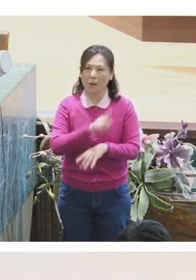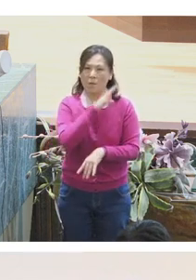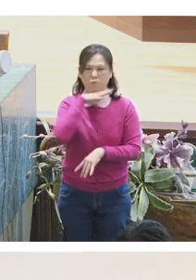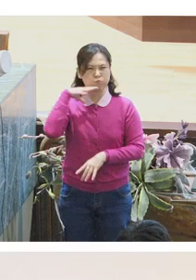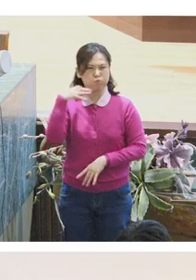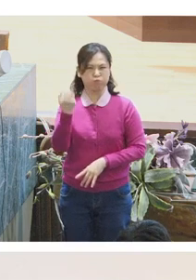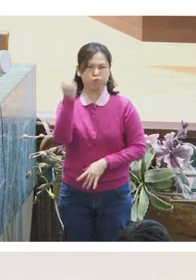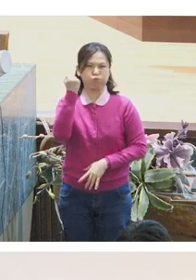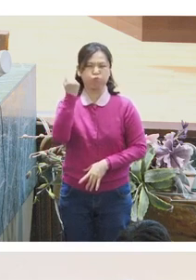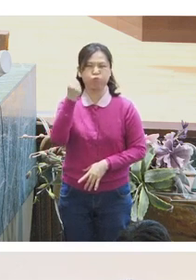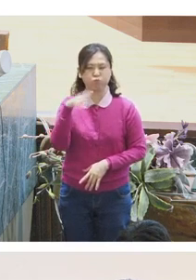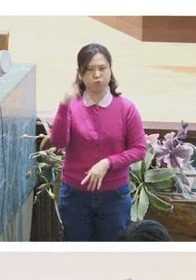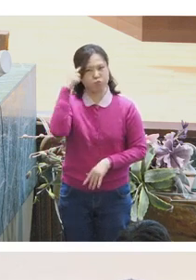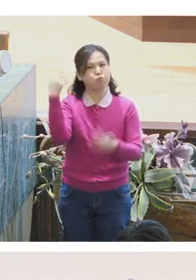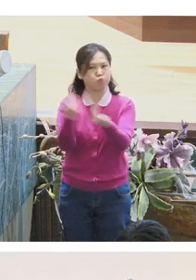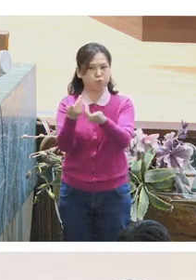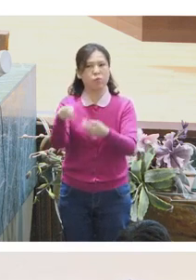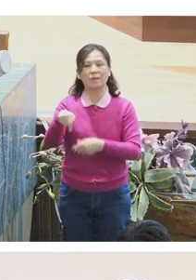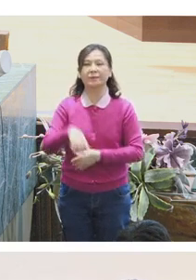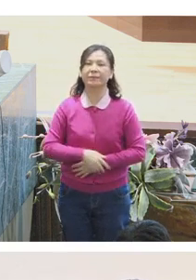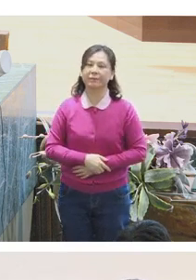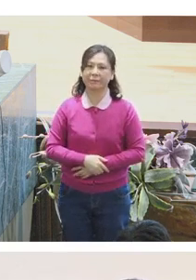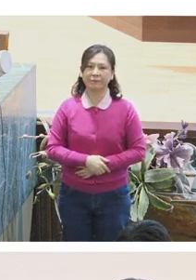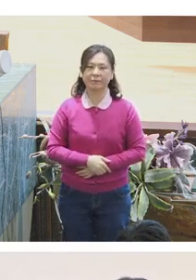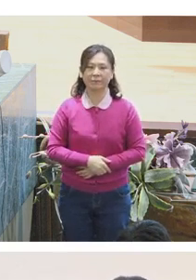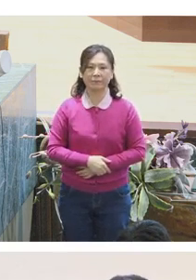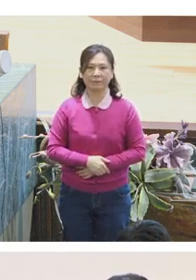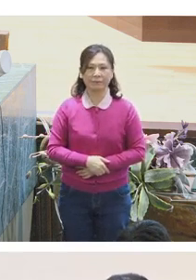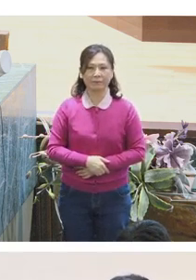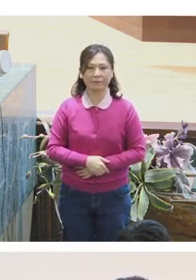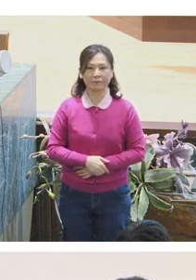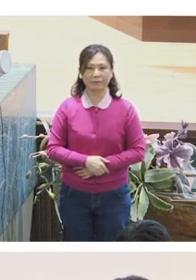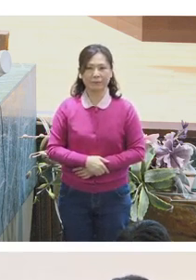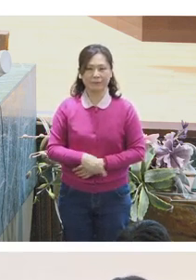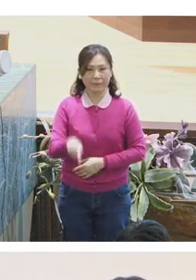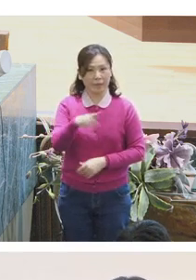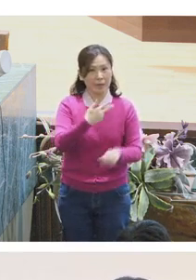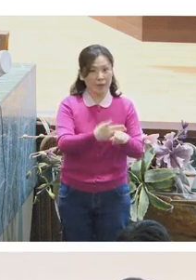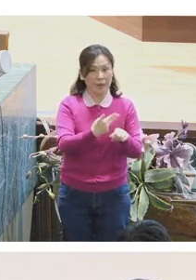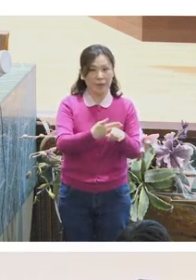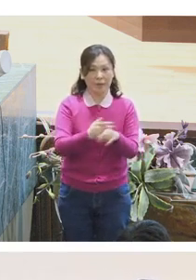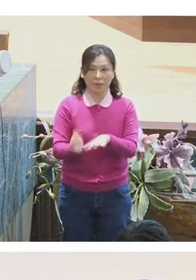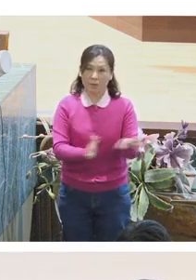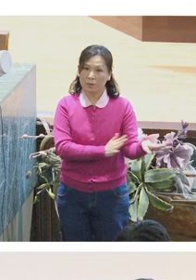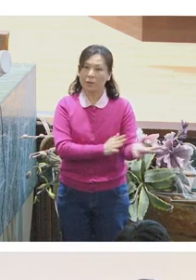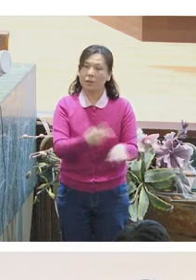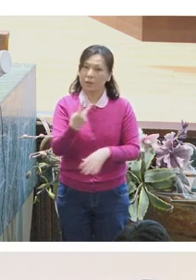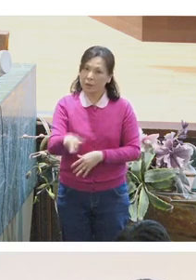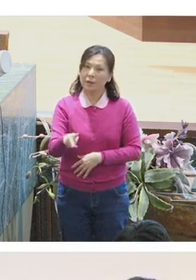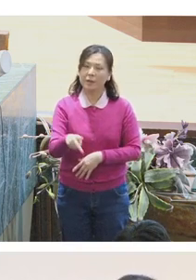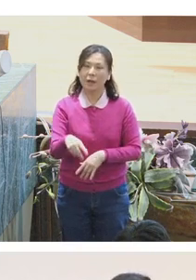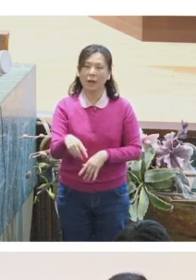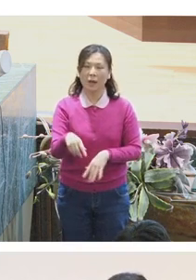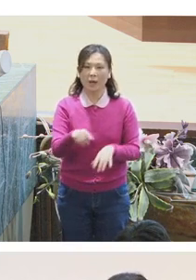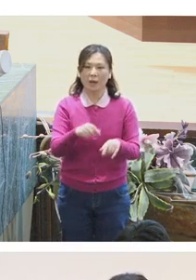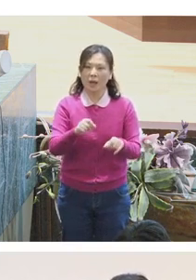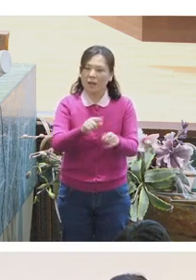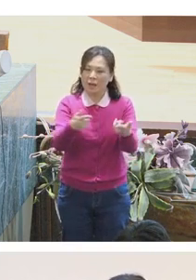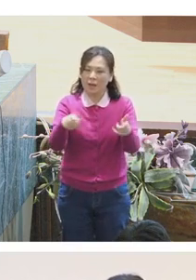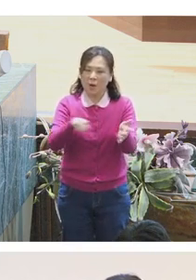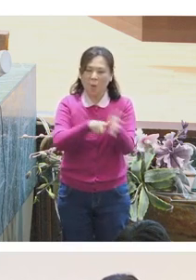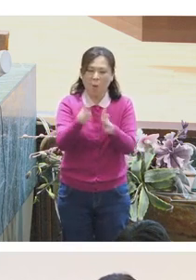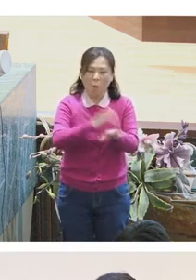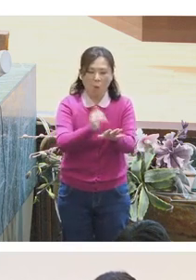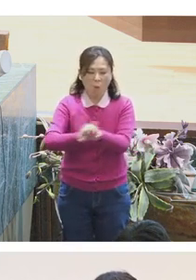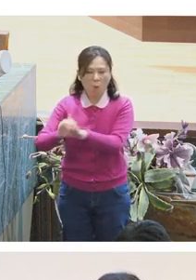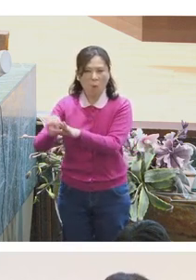他说呢，这些 tech pop nerd 其实也不只是技术宅，其实它里面有各种各样的人。那这些各种各样的